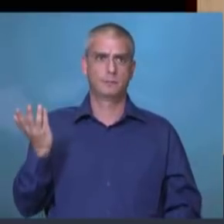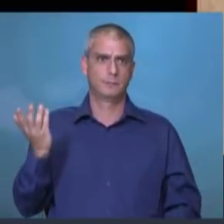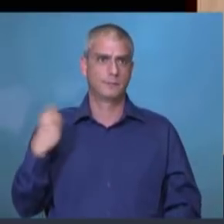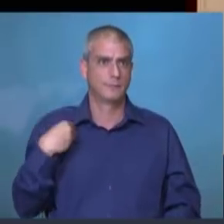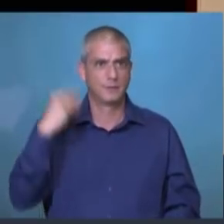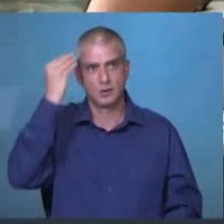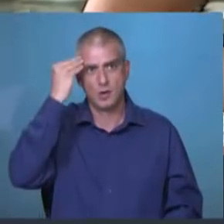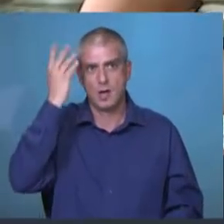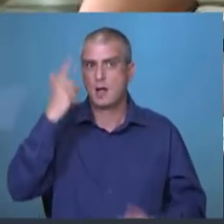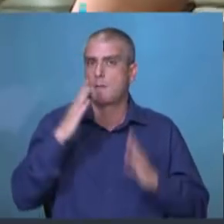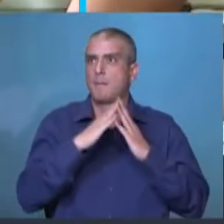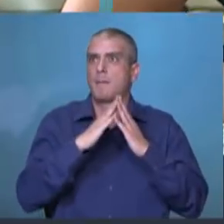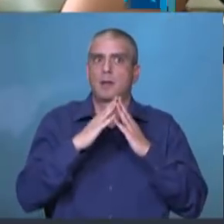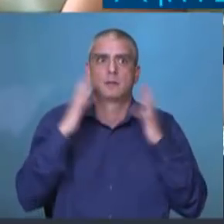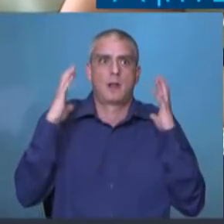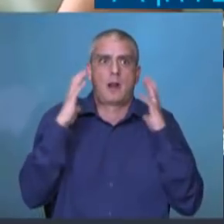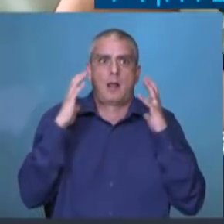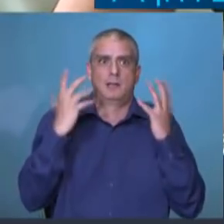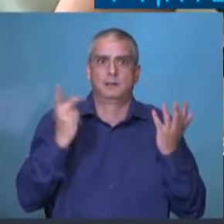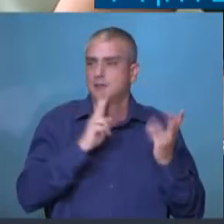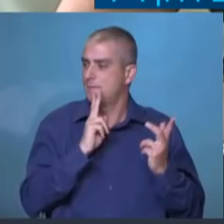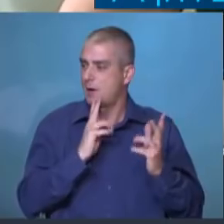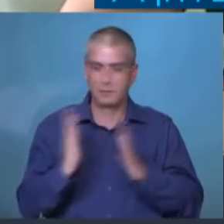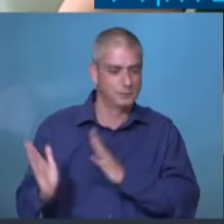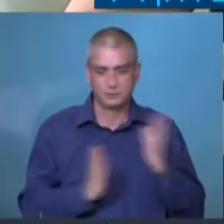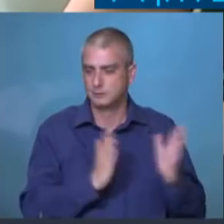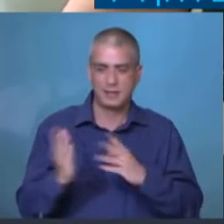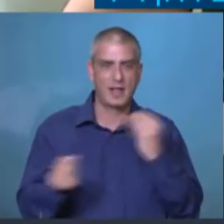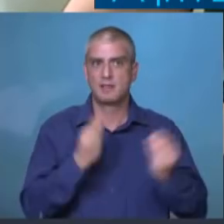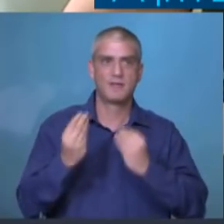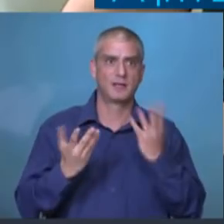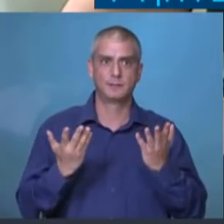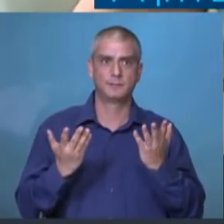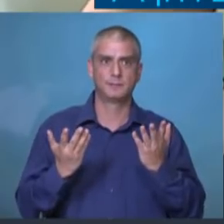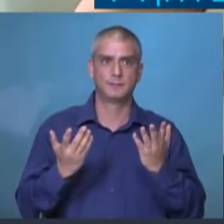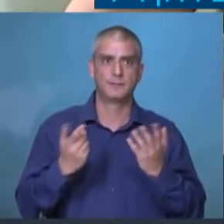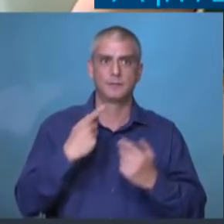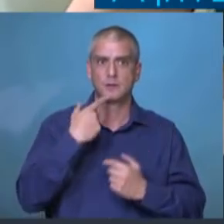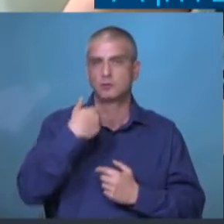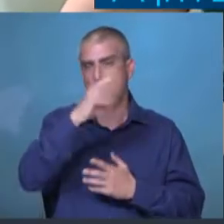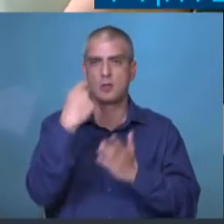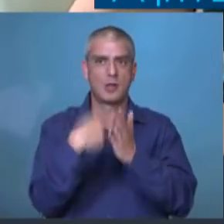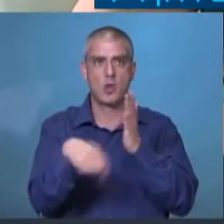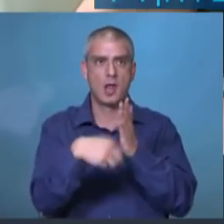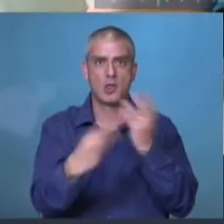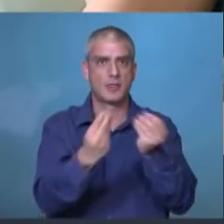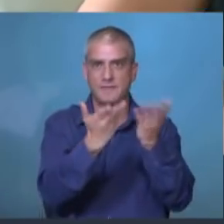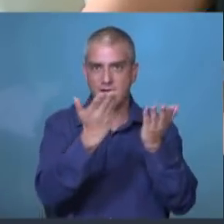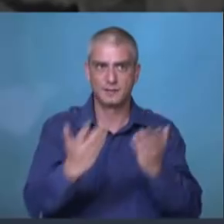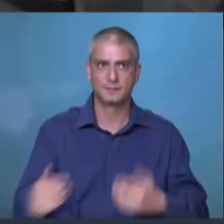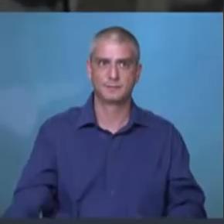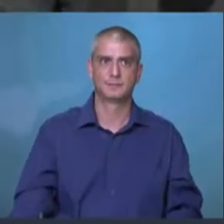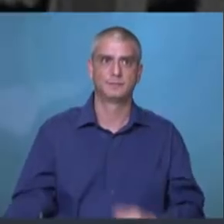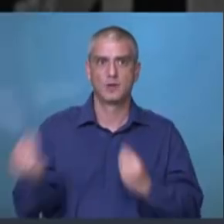שהיה כזה קצת לחץ בבית, שאמא ארגנה דברים ושלחה אותנו, שלחה אותי